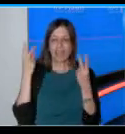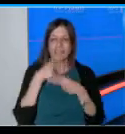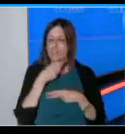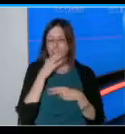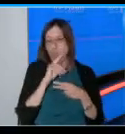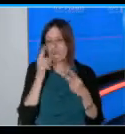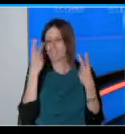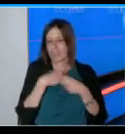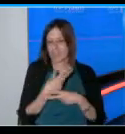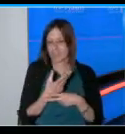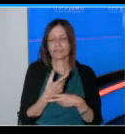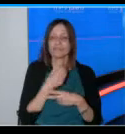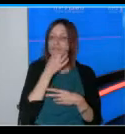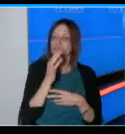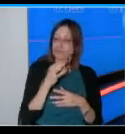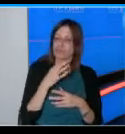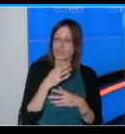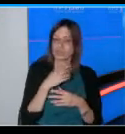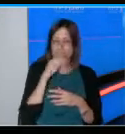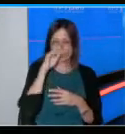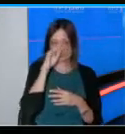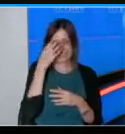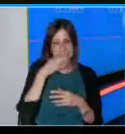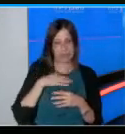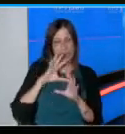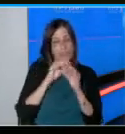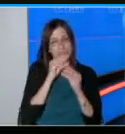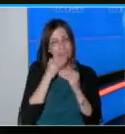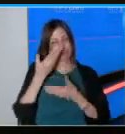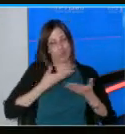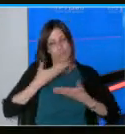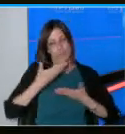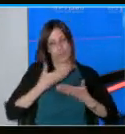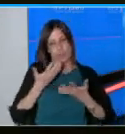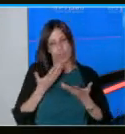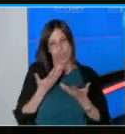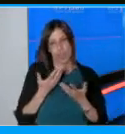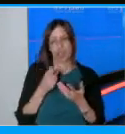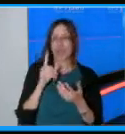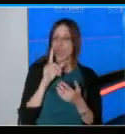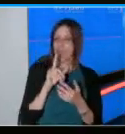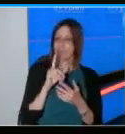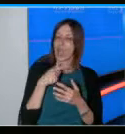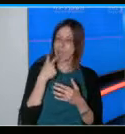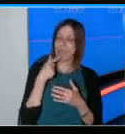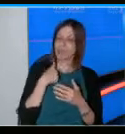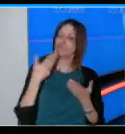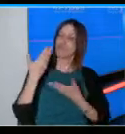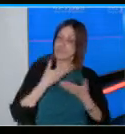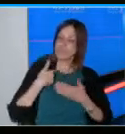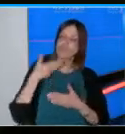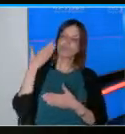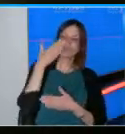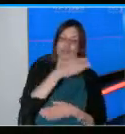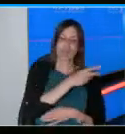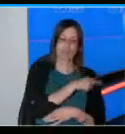כל כך... השאלה שלי, האם בעצם, תשימי לב, כולם מדברים על שיתוף פעולה, עולה וואטפה ואומרת, שיתפנו פעולה, ניגשנו